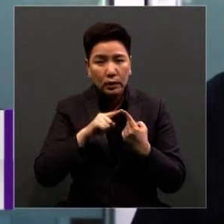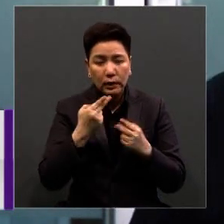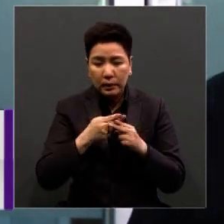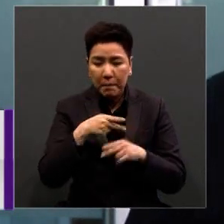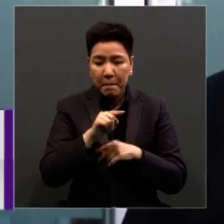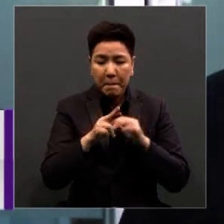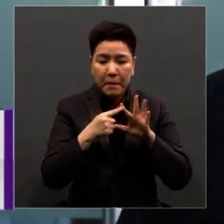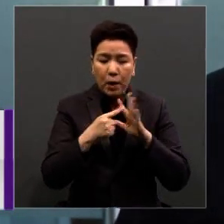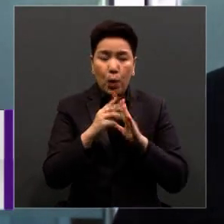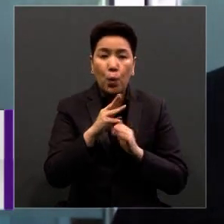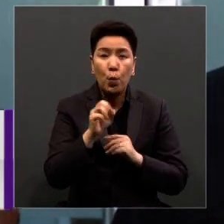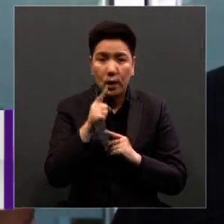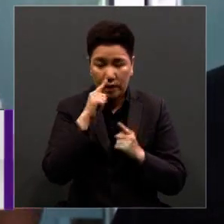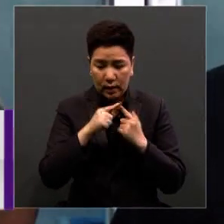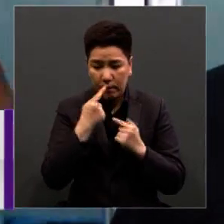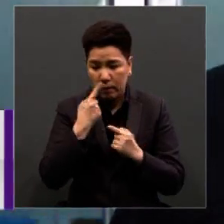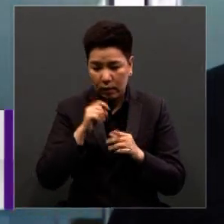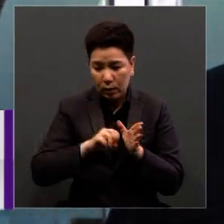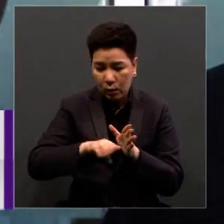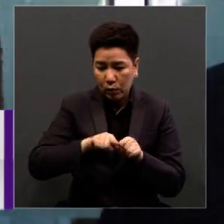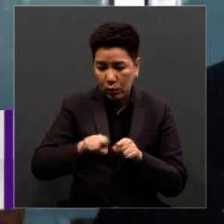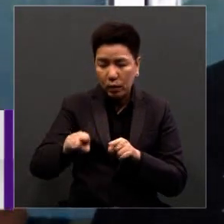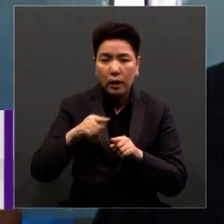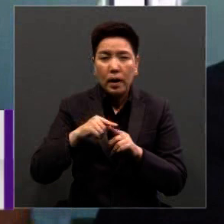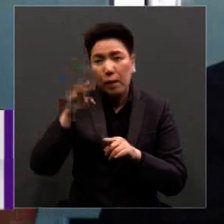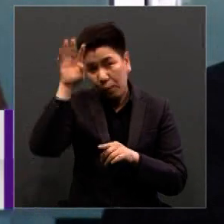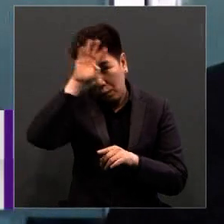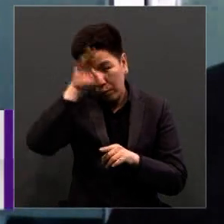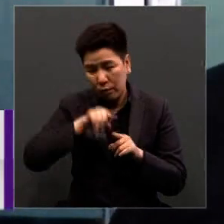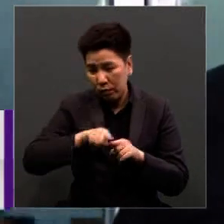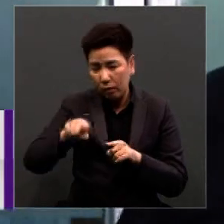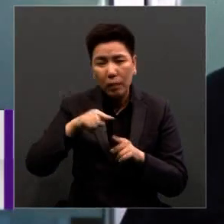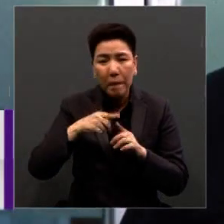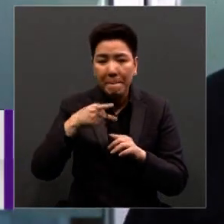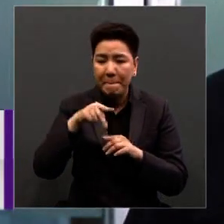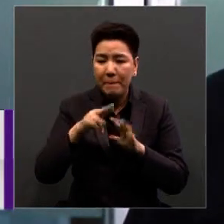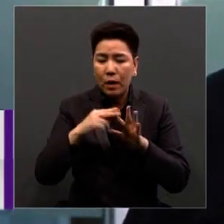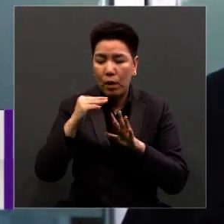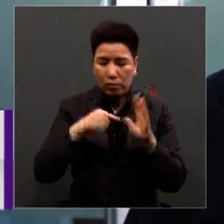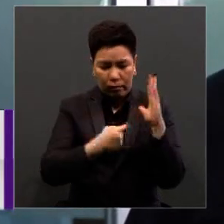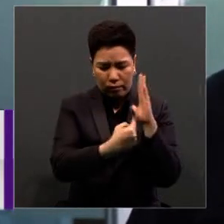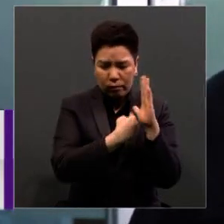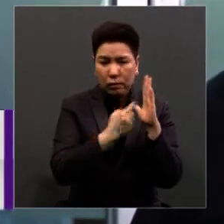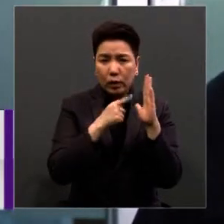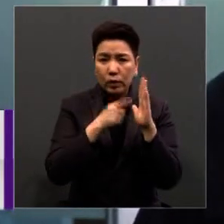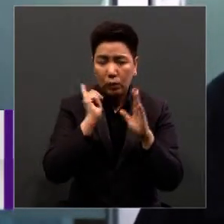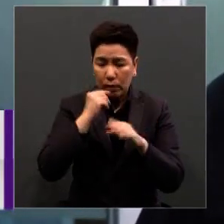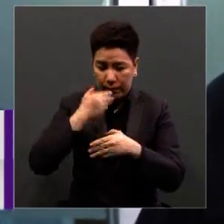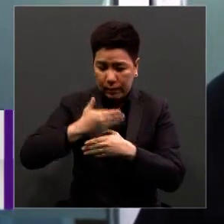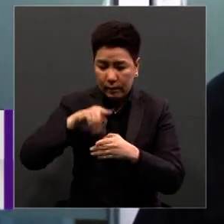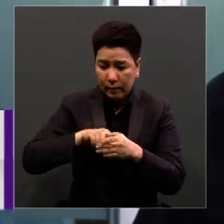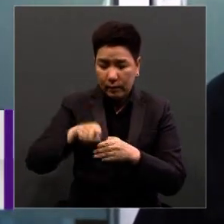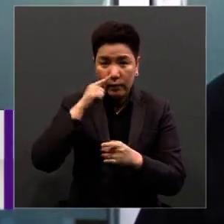ประเวศน์ซึ่งต้องออกไปออกที่พระโขนงงั้นน้ำต้องไหลย้อนกลับเข้าไปแล้วจะออกฝั่งตะวันออกคือต้องผ่านประตูระบายน้ำ